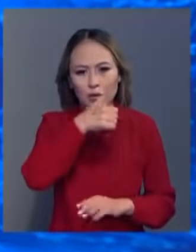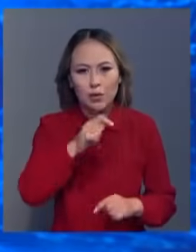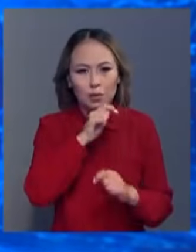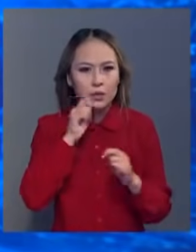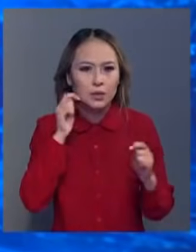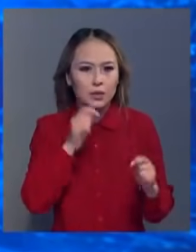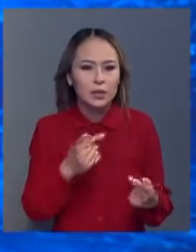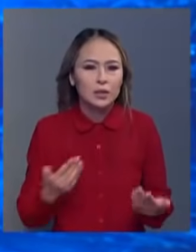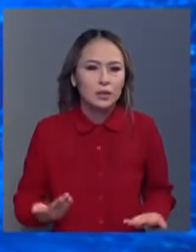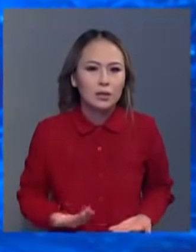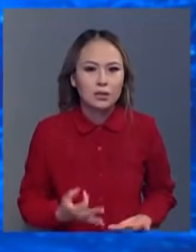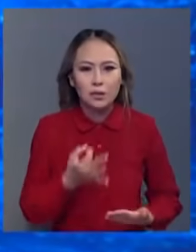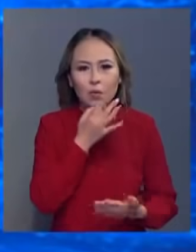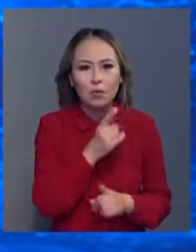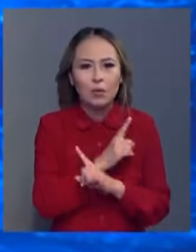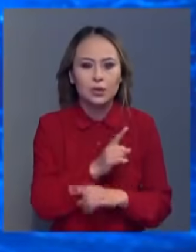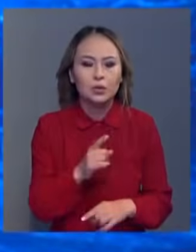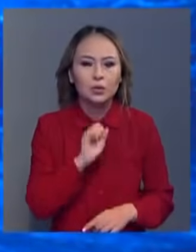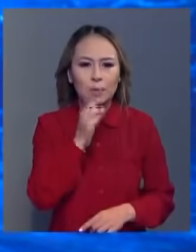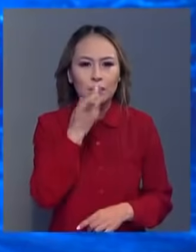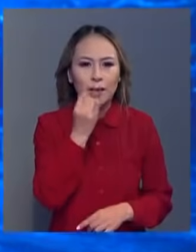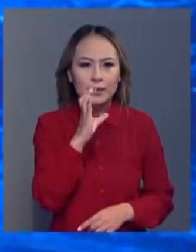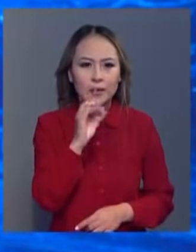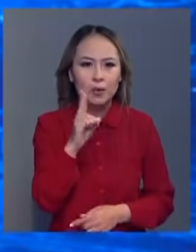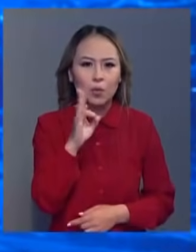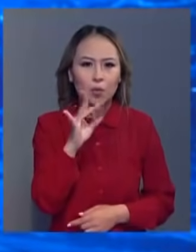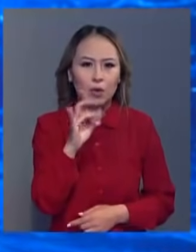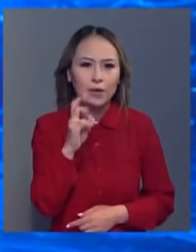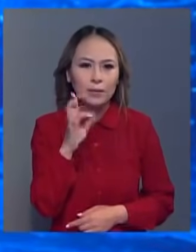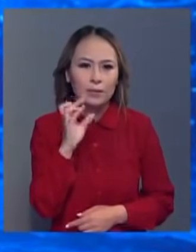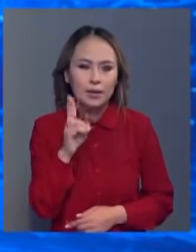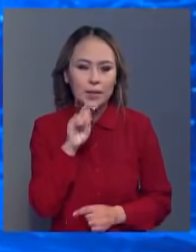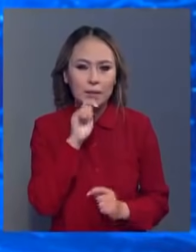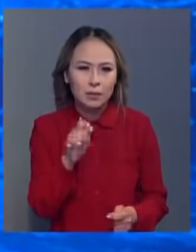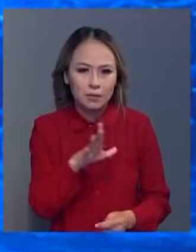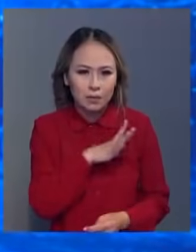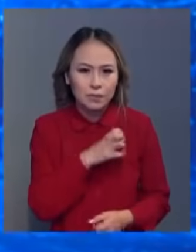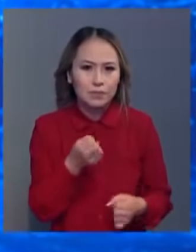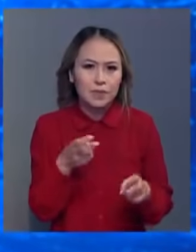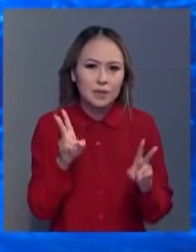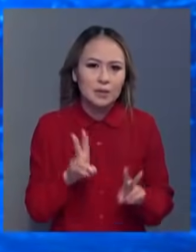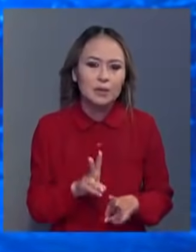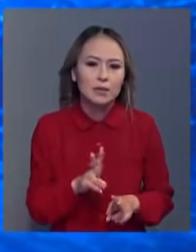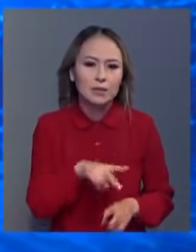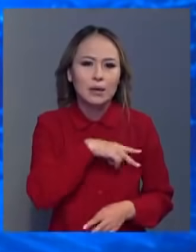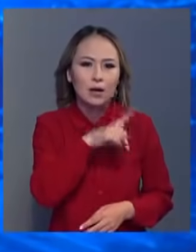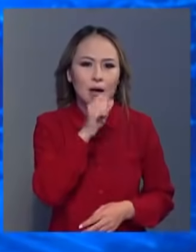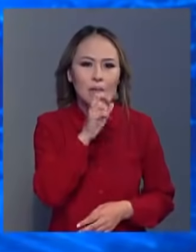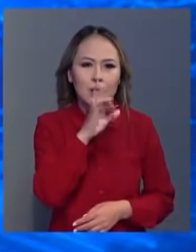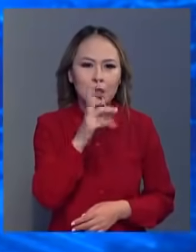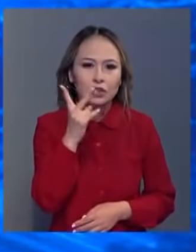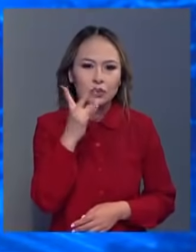марапат өмірден ерте кеткен танымал журналист Бейсен Құранбекке берілді. Ал арнайы репортаж номинациясын